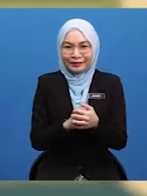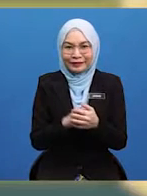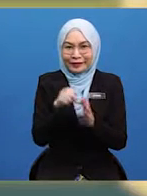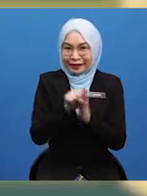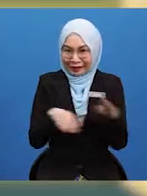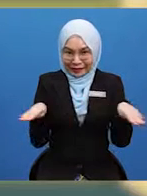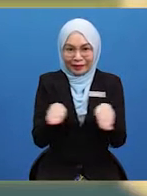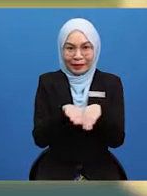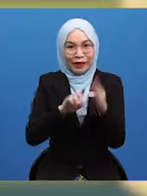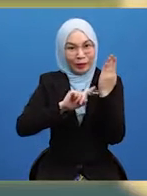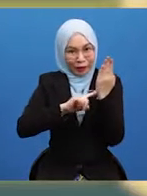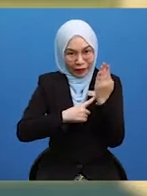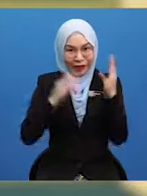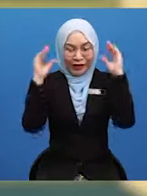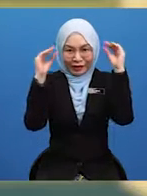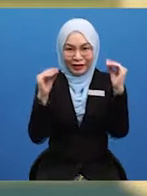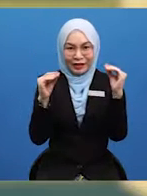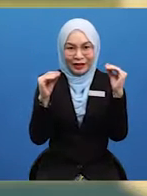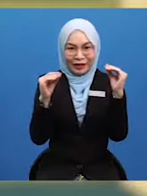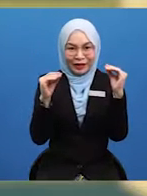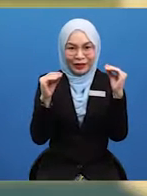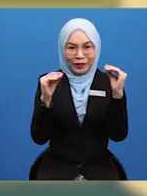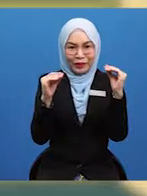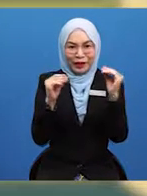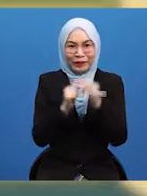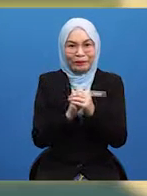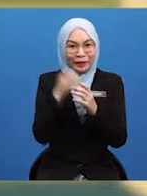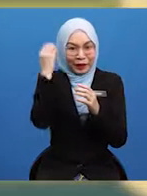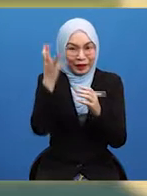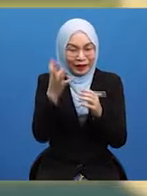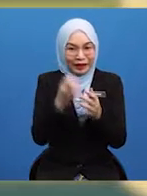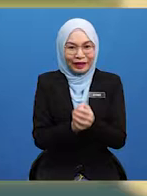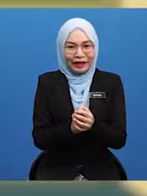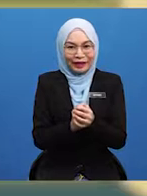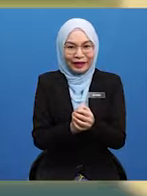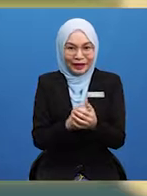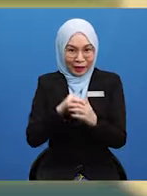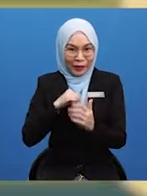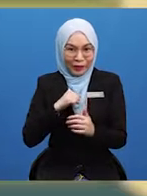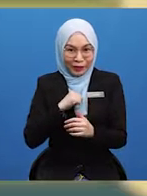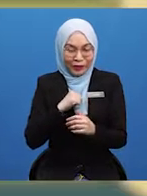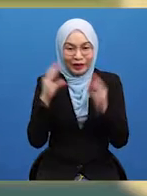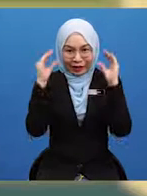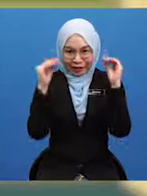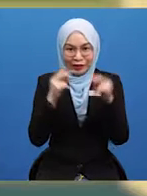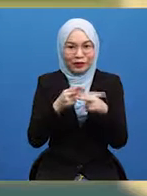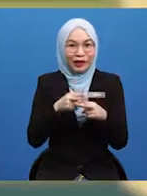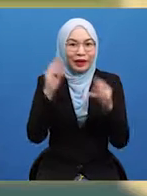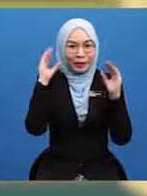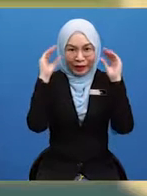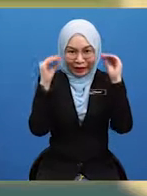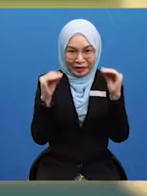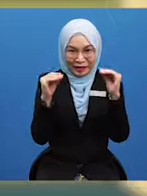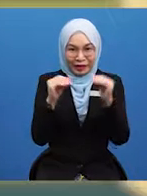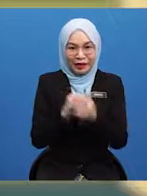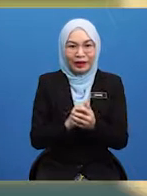Sebagai permulaan, cikgu memperkenalkan diri cikgu terlebih dahulu. Nama cikgu,